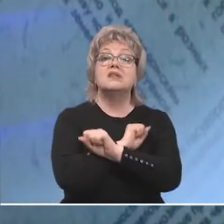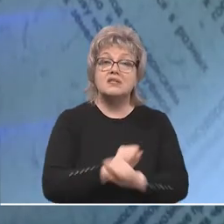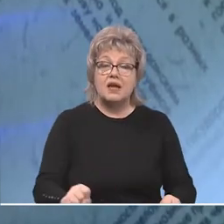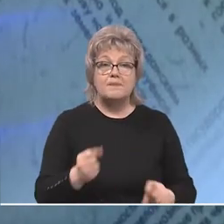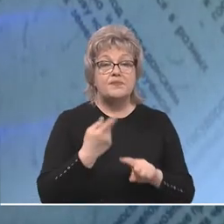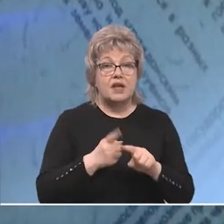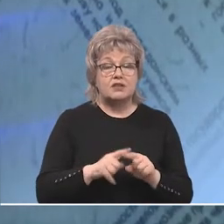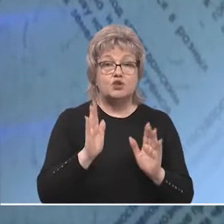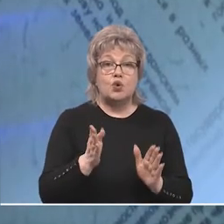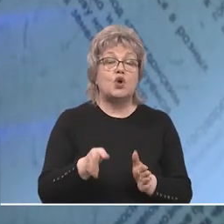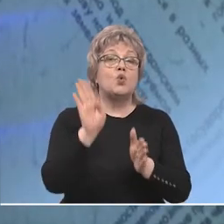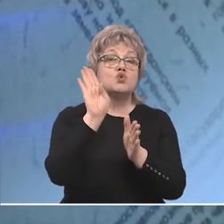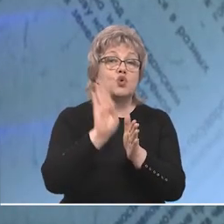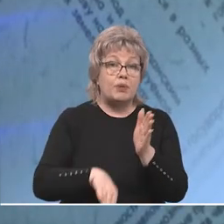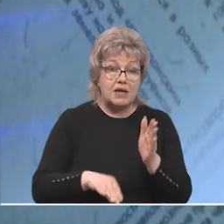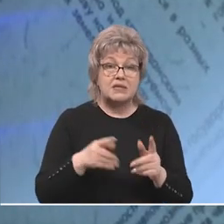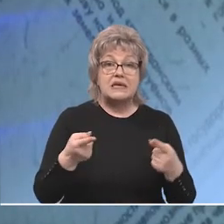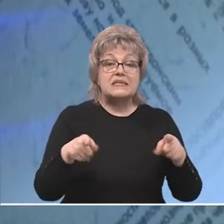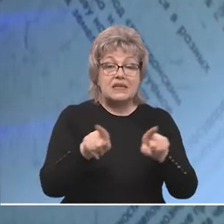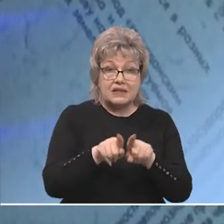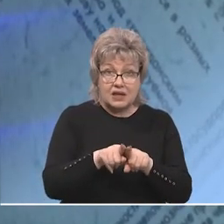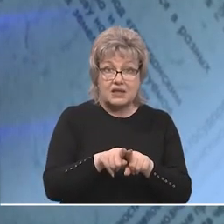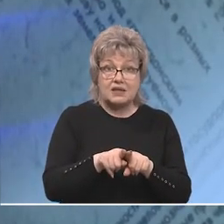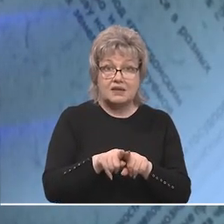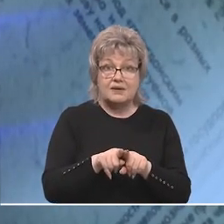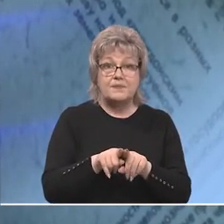только усугубляется, и как раз-таки из-за таких действий